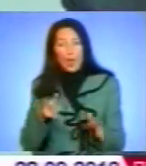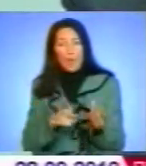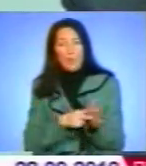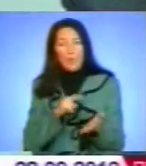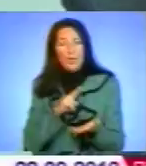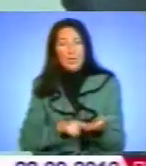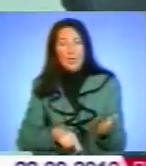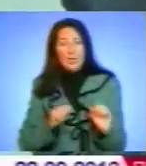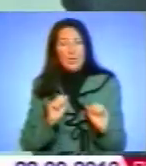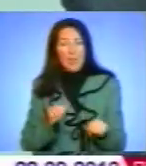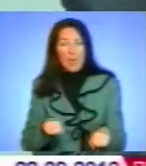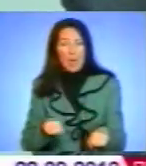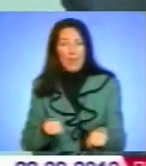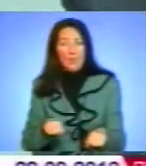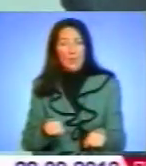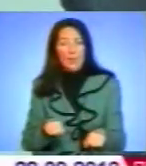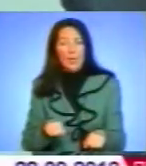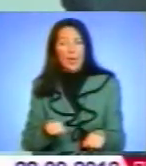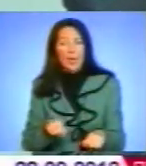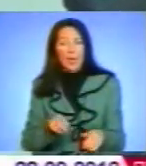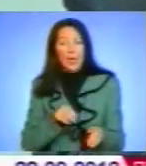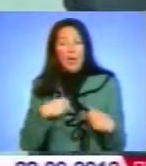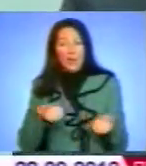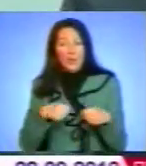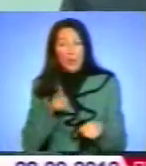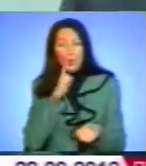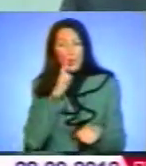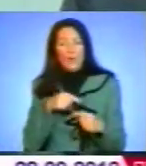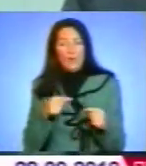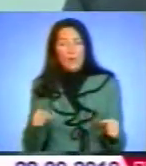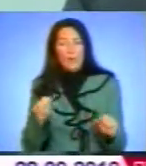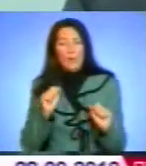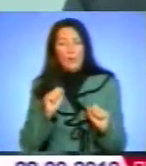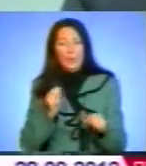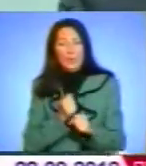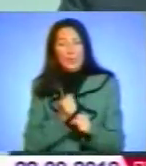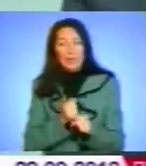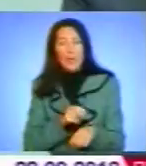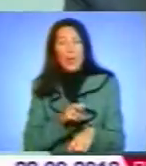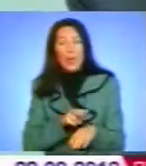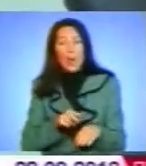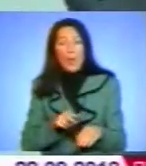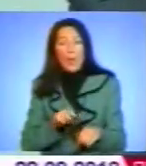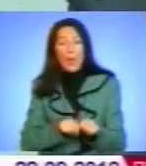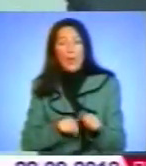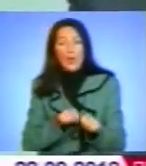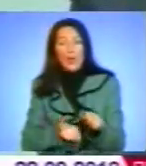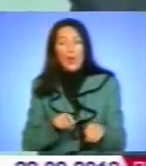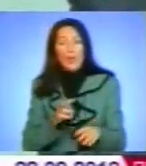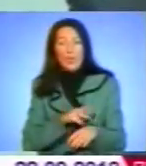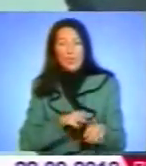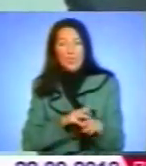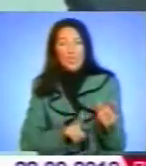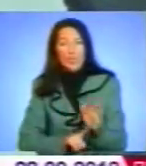на право реалізації тютюнових виробів. Працівниками податкової міліції з початку року